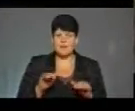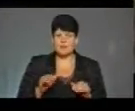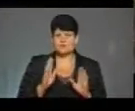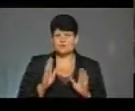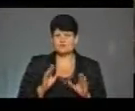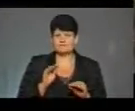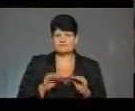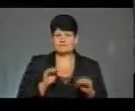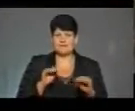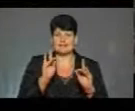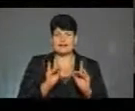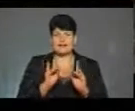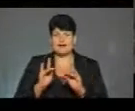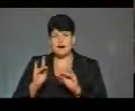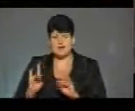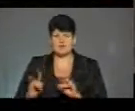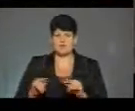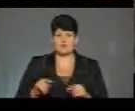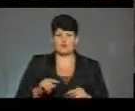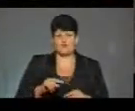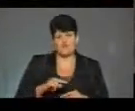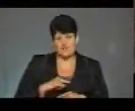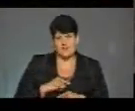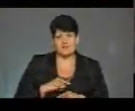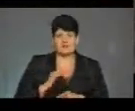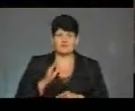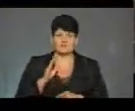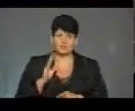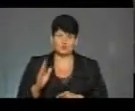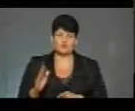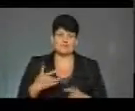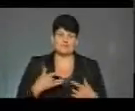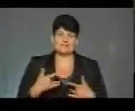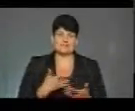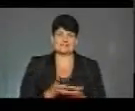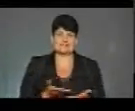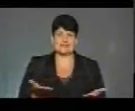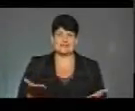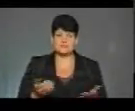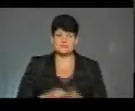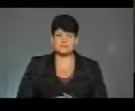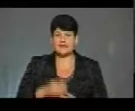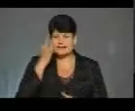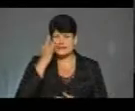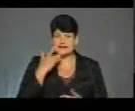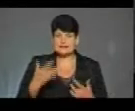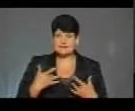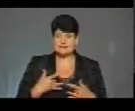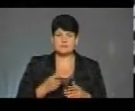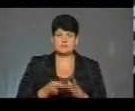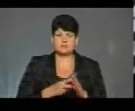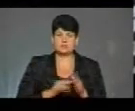вже лавочки, а потім вже фінальний етап. Я, скоріше так догадуюсь, буде вже фінальна сцена. На літній сцені планують